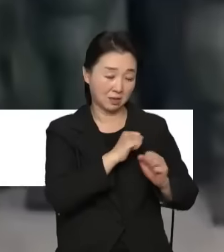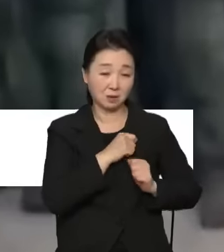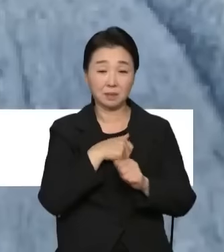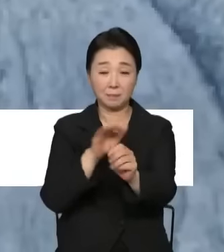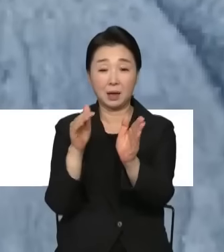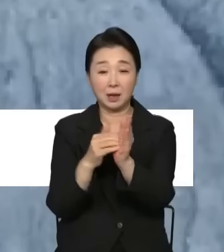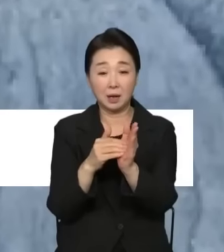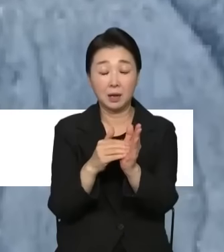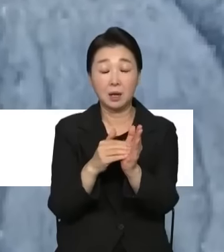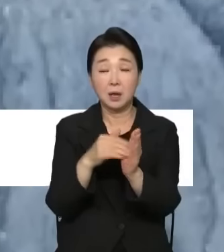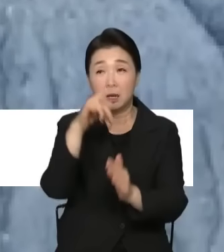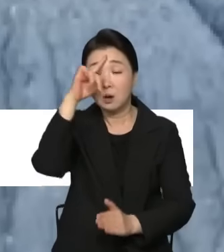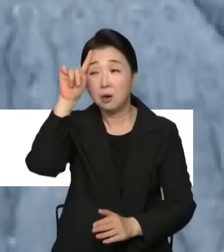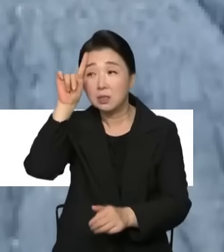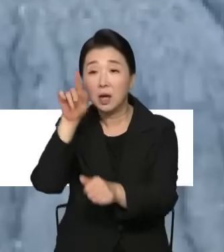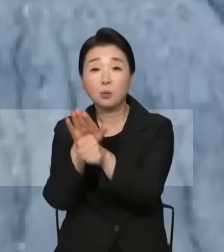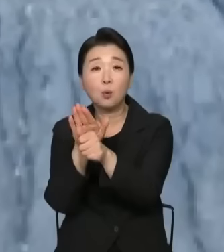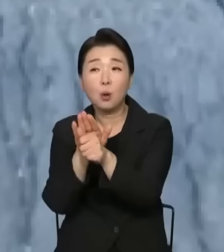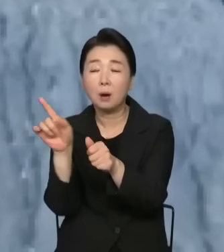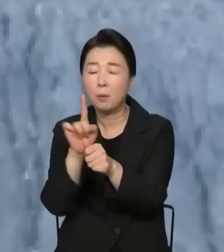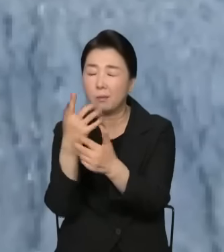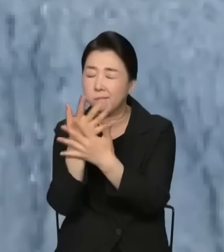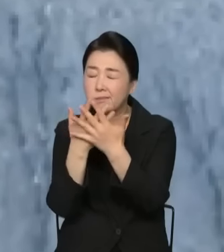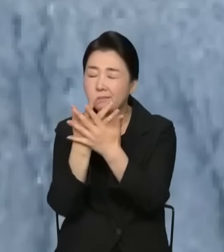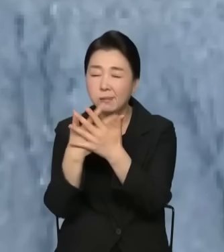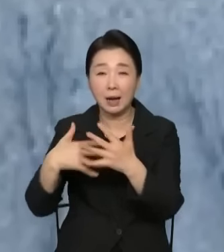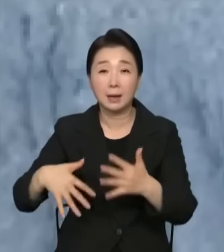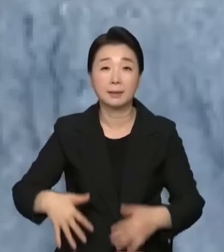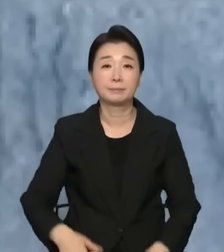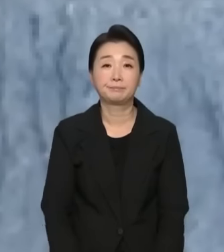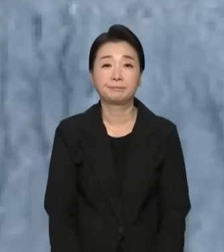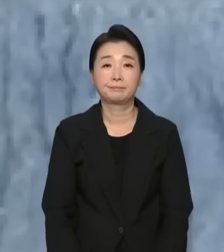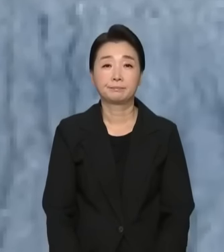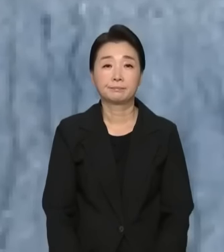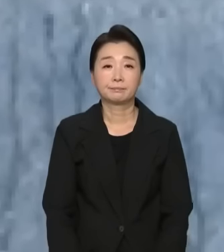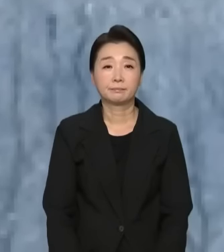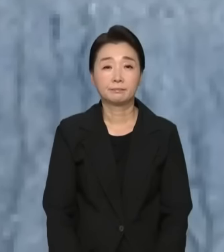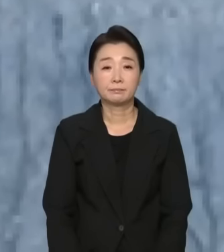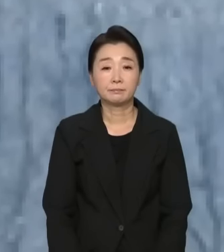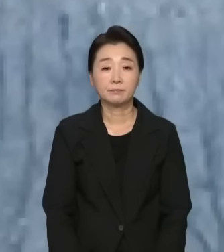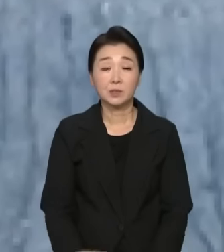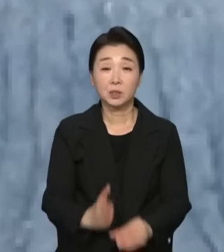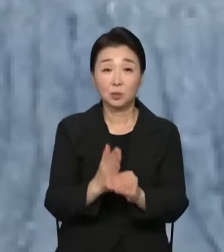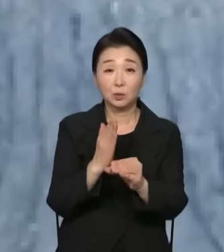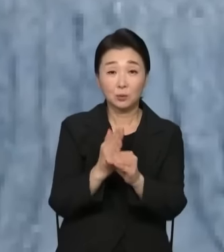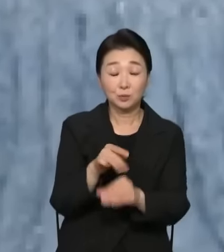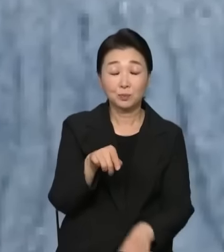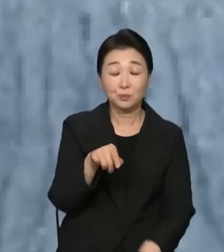이들이 를 어떻게 도지는 아직 불분명하다는 입장입니다 이런 가운데 리투아니아 비영리기구 블루